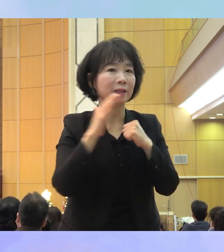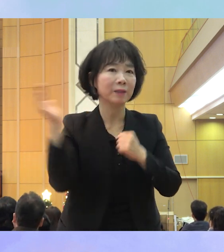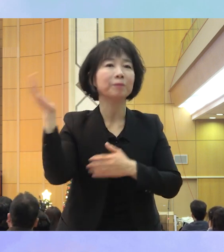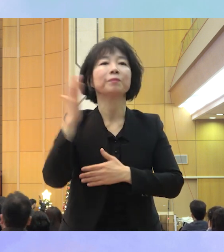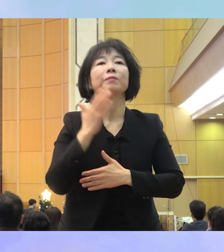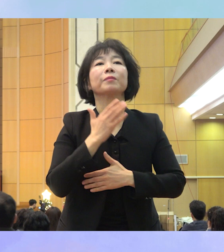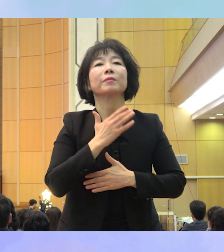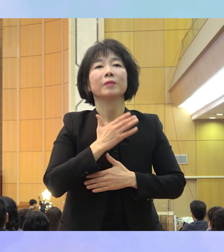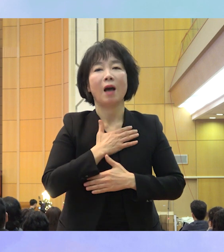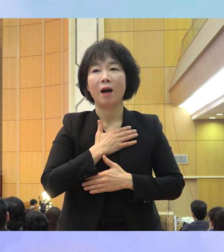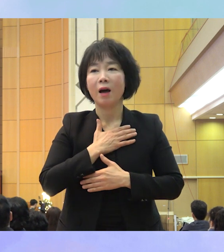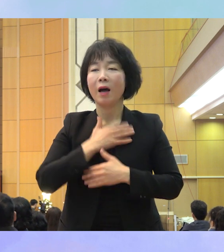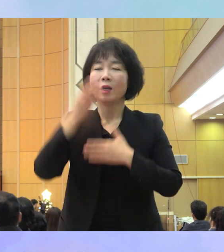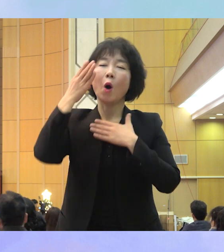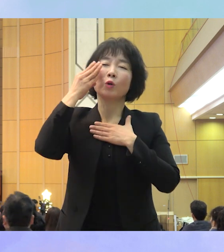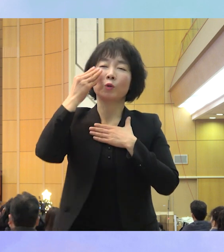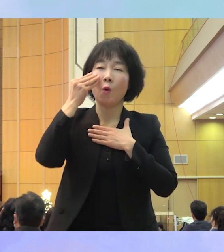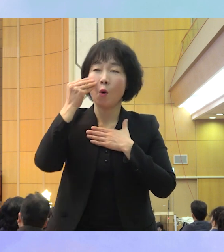주시니